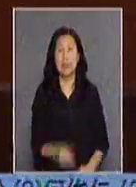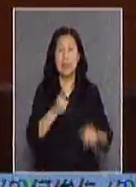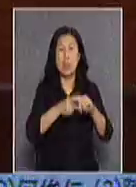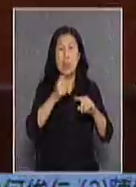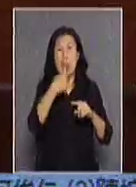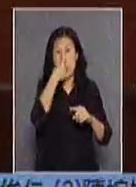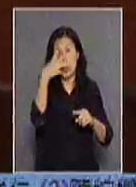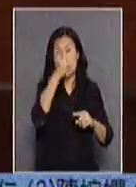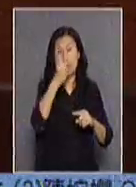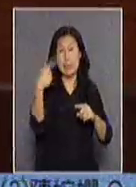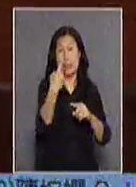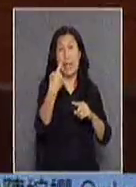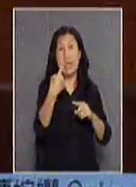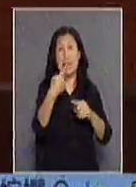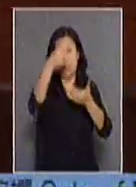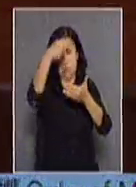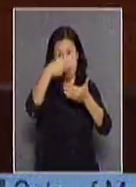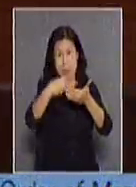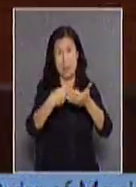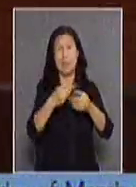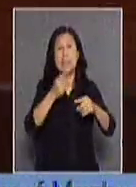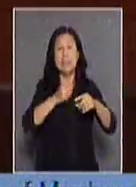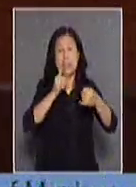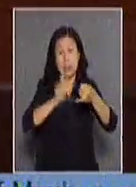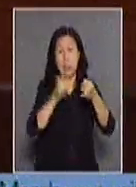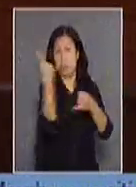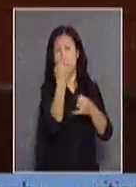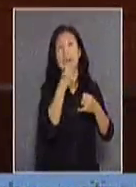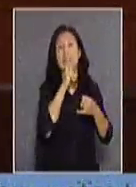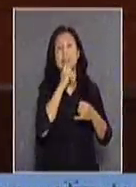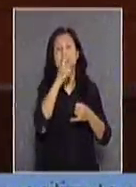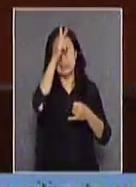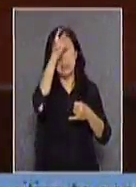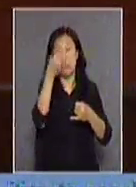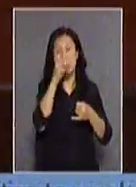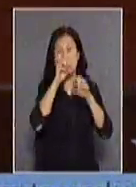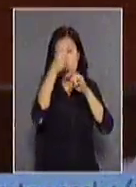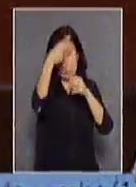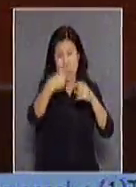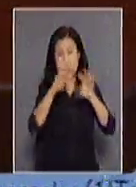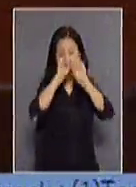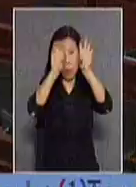振英的第一份施政報告，亦都是他唯一一份施政報告。本人謹此陳辭。